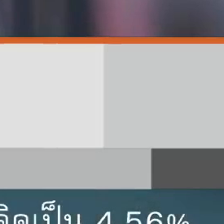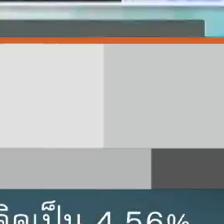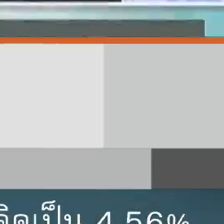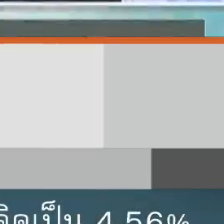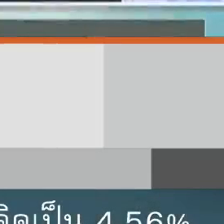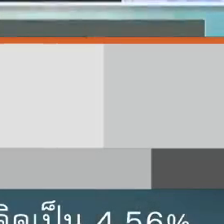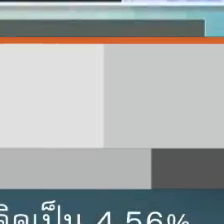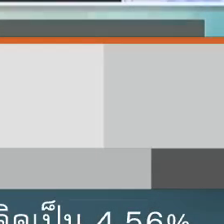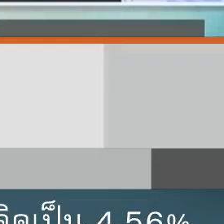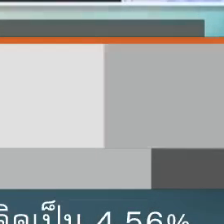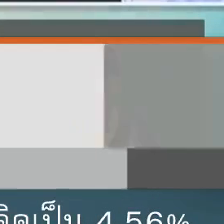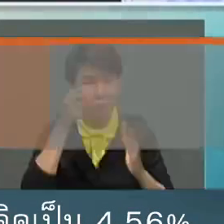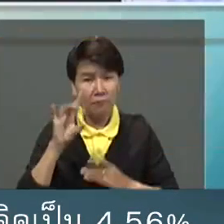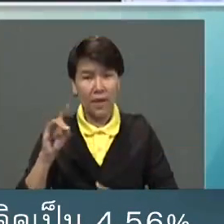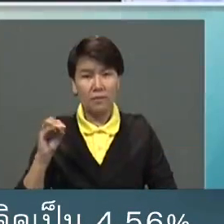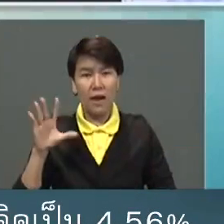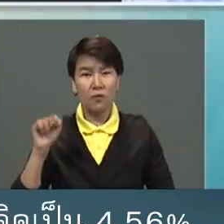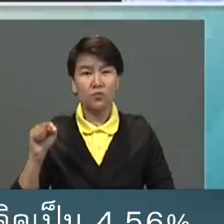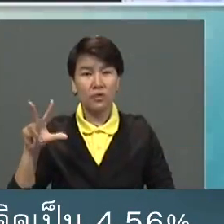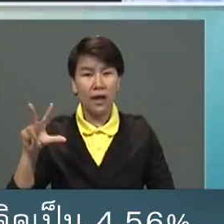1-8 15.3